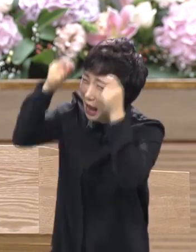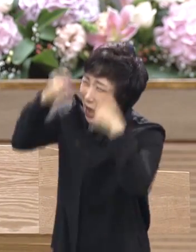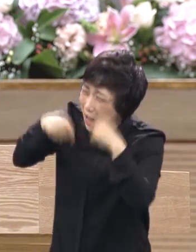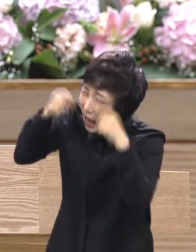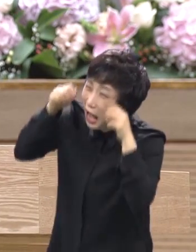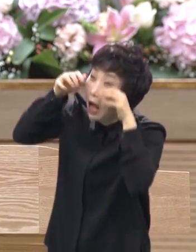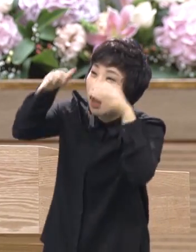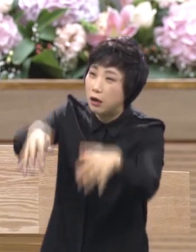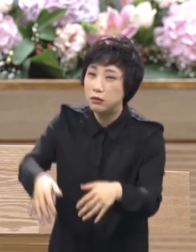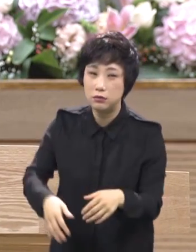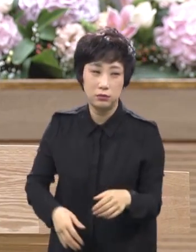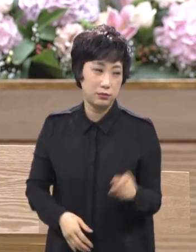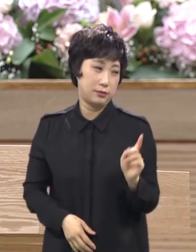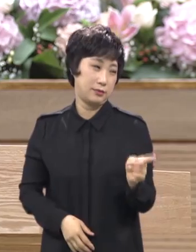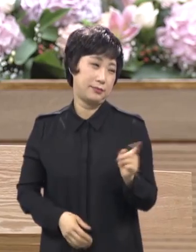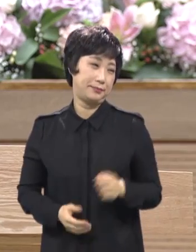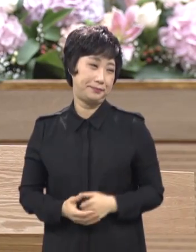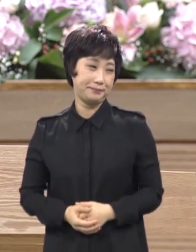속보여.